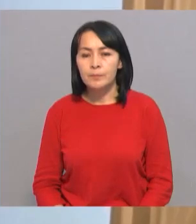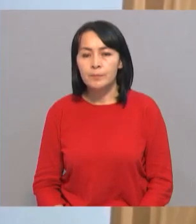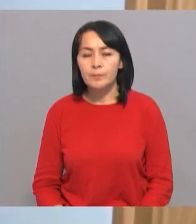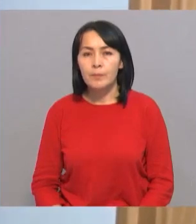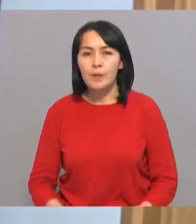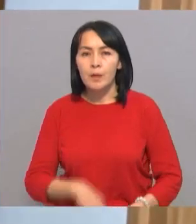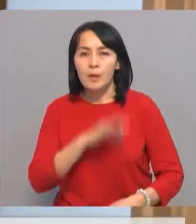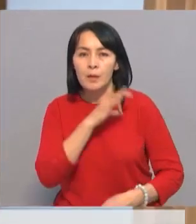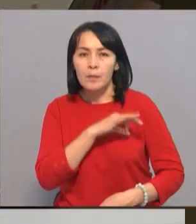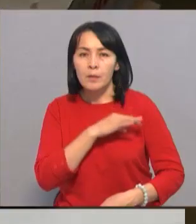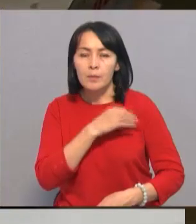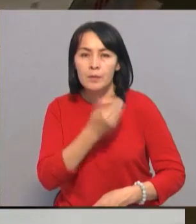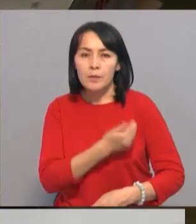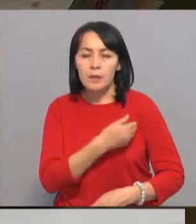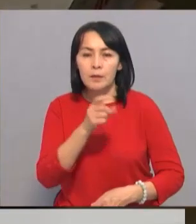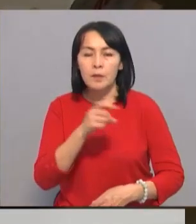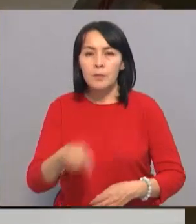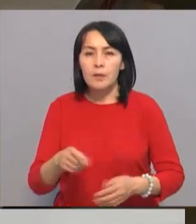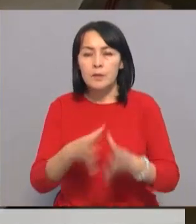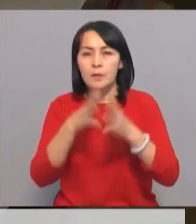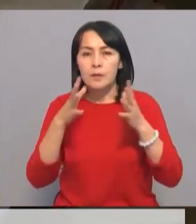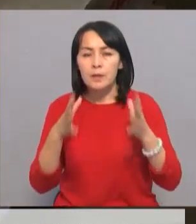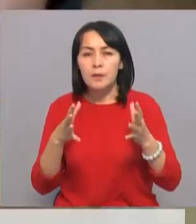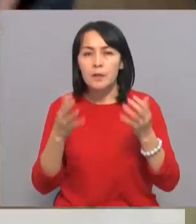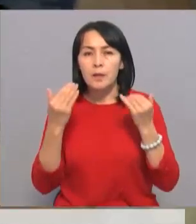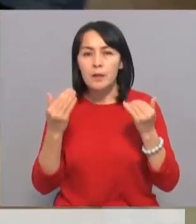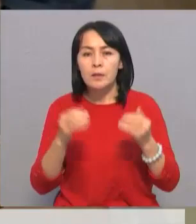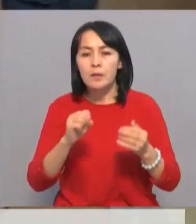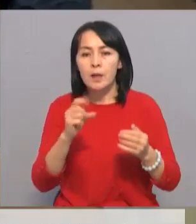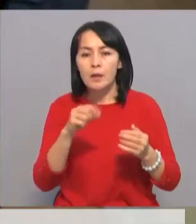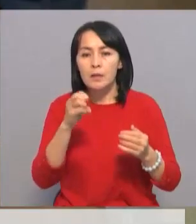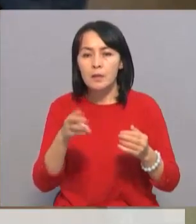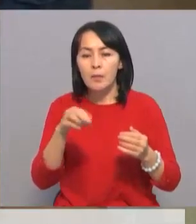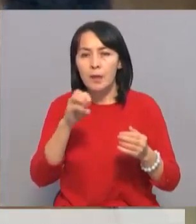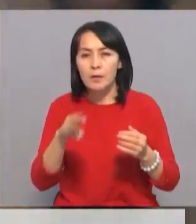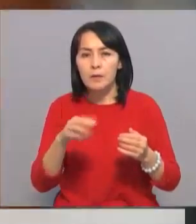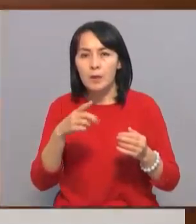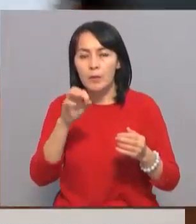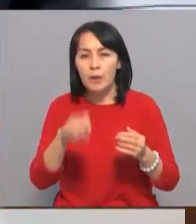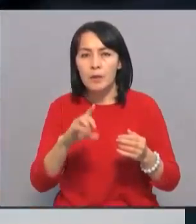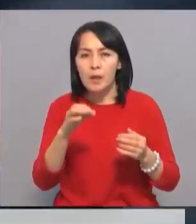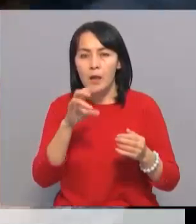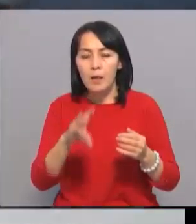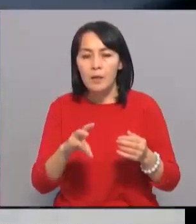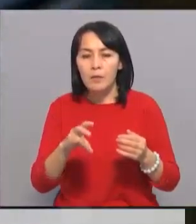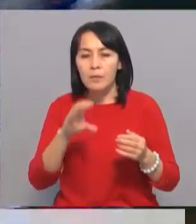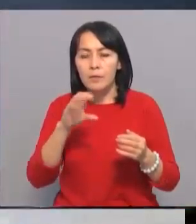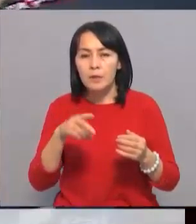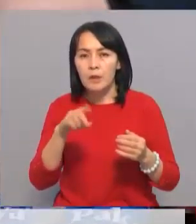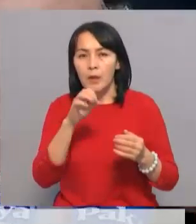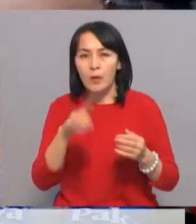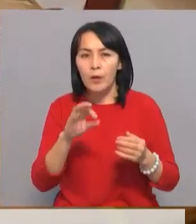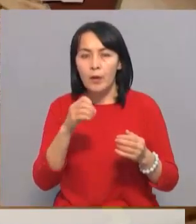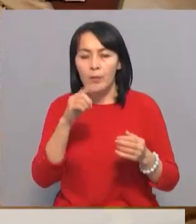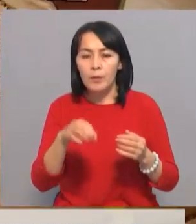Пайда таппақ болған пысықайлар халық арасында кеңінен танымал, яғни Азелит, Доместос, Пакмая, Сайман, Санбел, Лего,